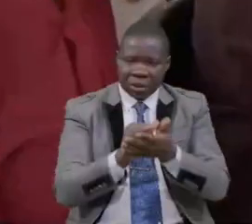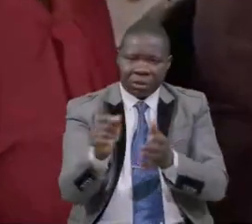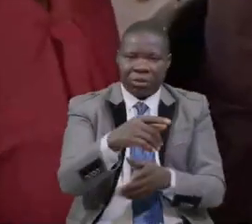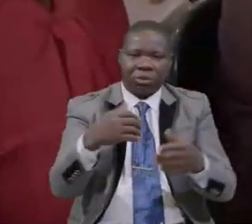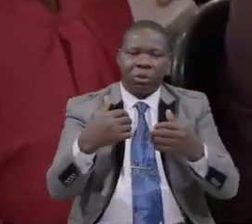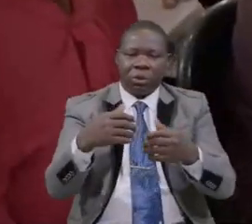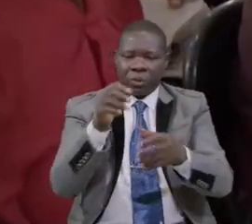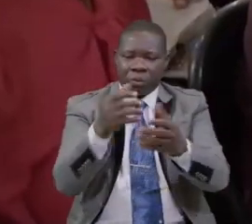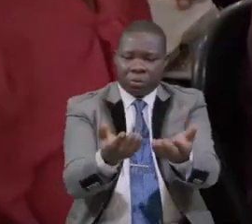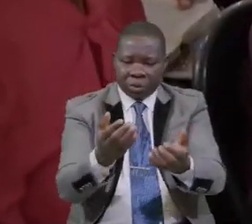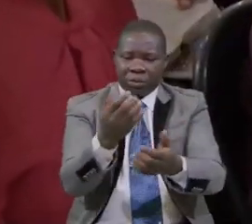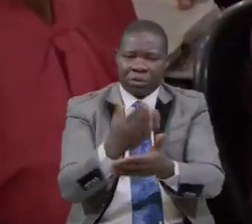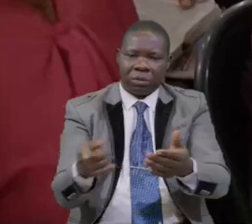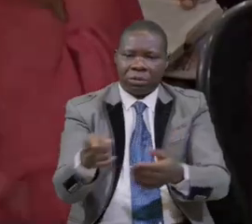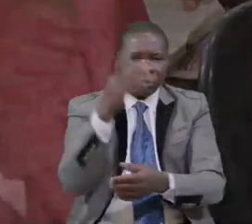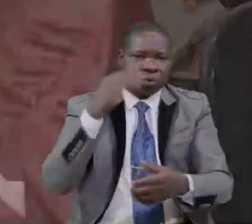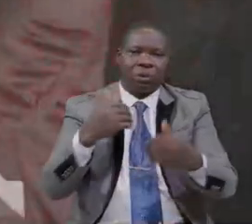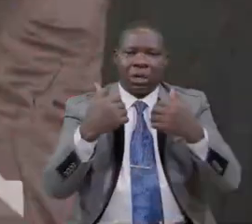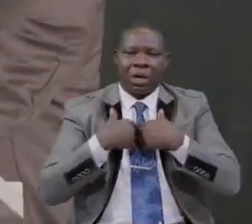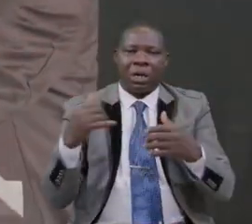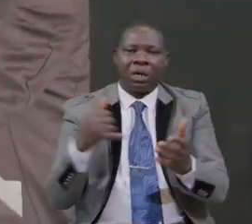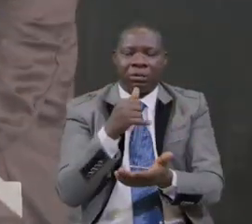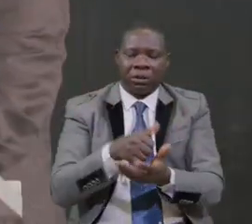l'avoir. Dans le verset 9,